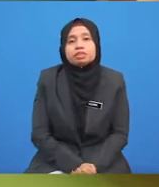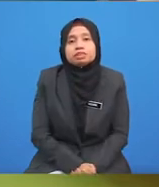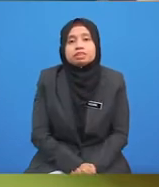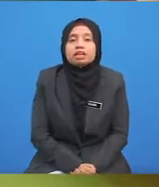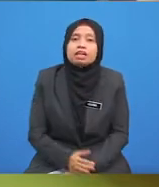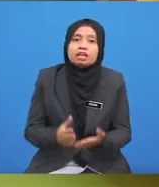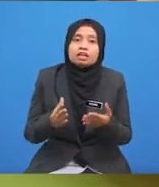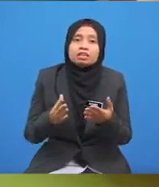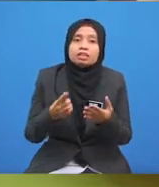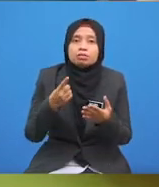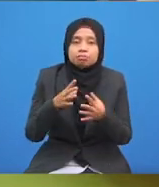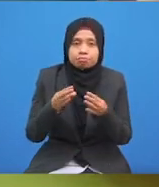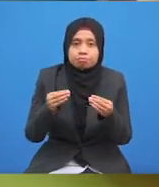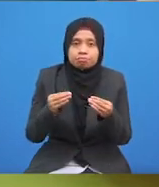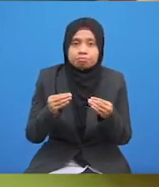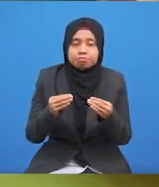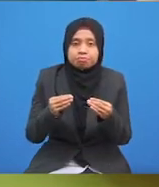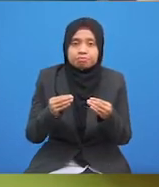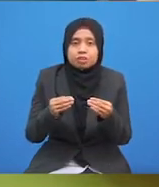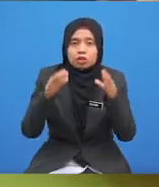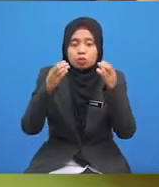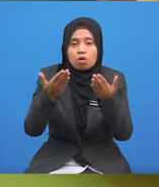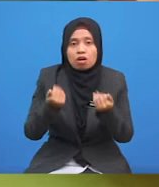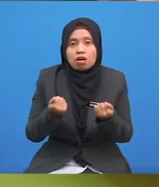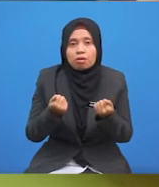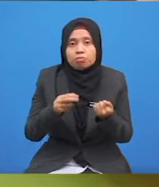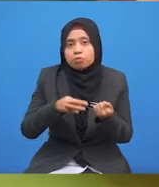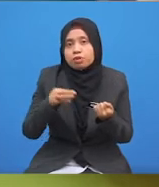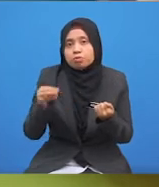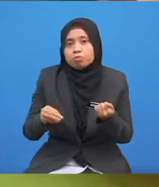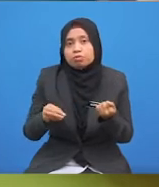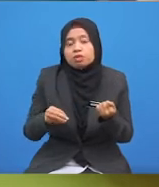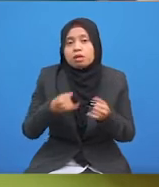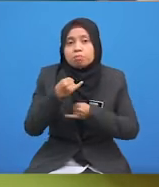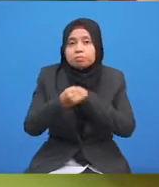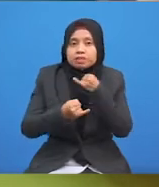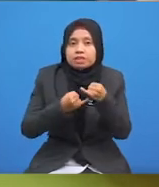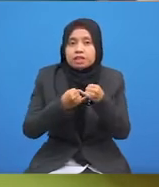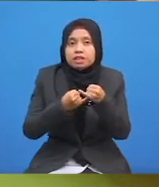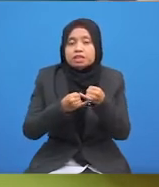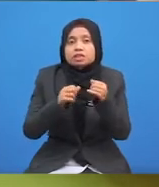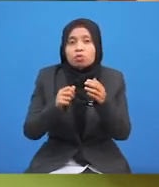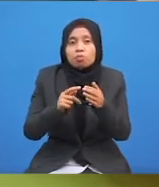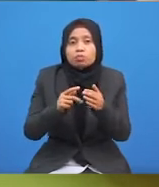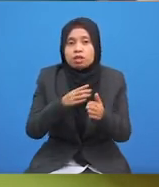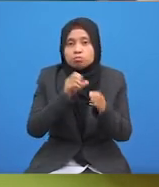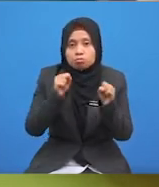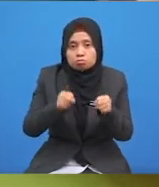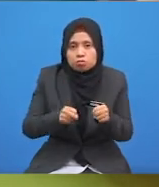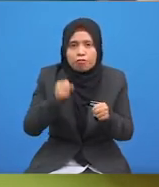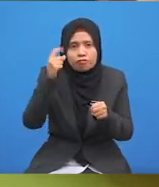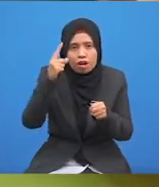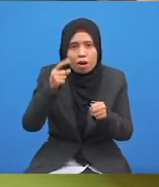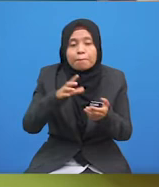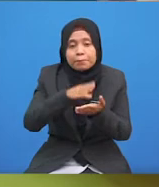Sekian sahaja sesi pembelajaran kita. Cikgu harap murid-murid berjaya menguasai objektif pembelajaran